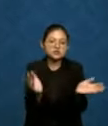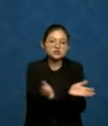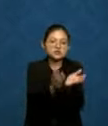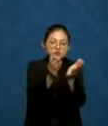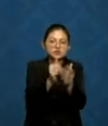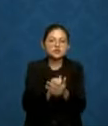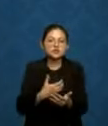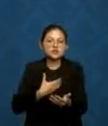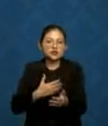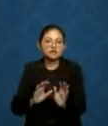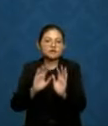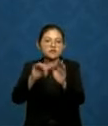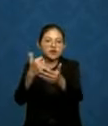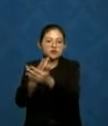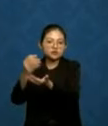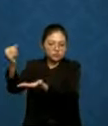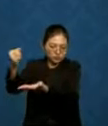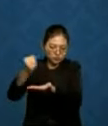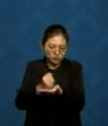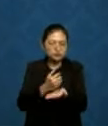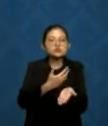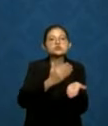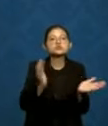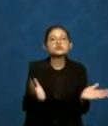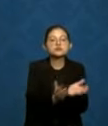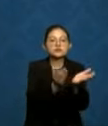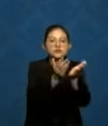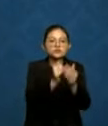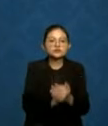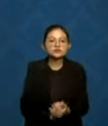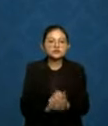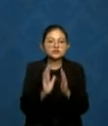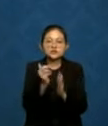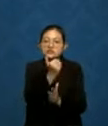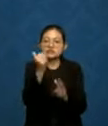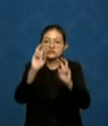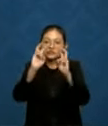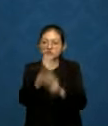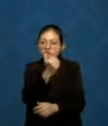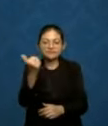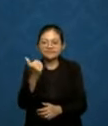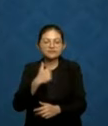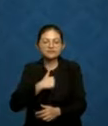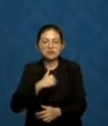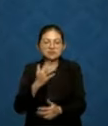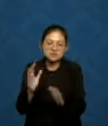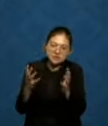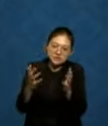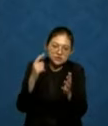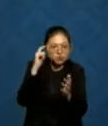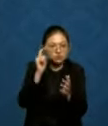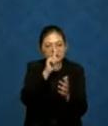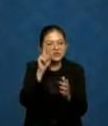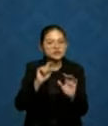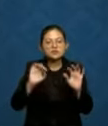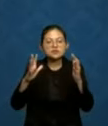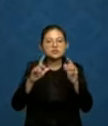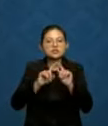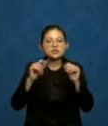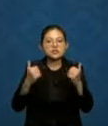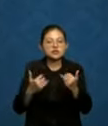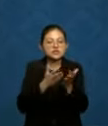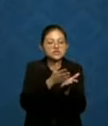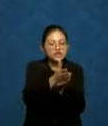ท่านเติมเต็มตัวนี้เพิ่มครับสิ่งอื่นไม่ติดใจครับไม่ติดใจเพียงแต่ว่าวันนี้สาขา